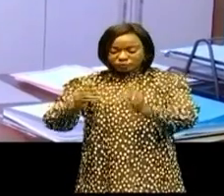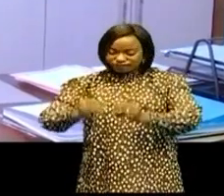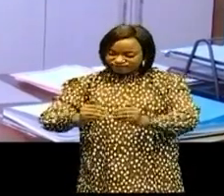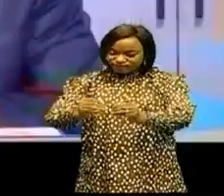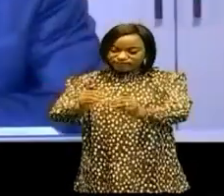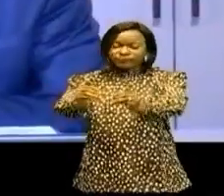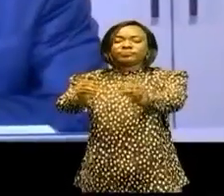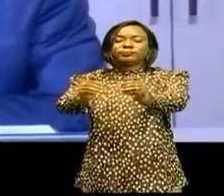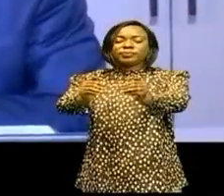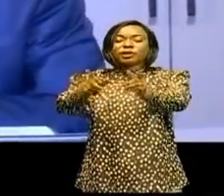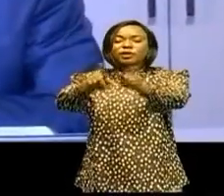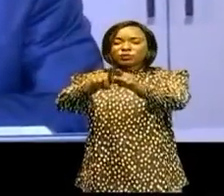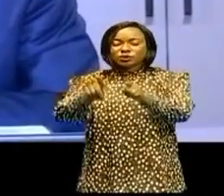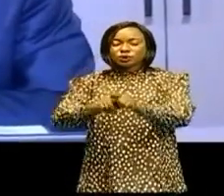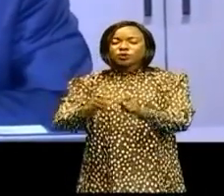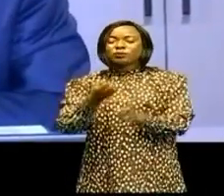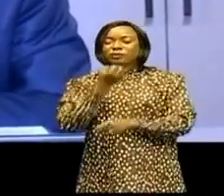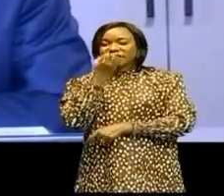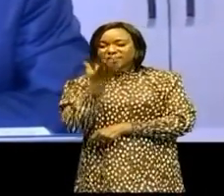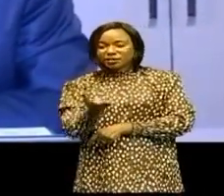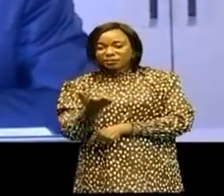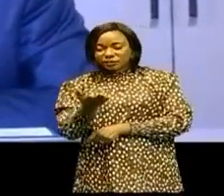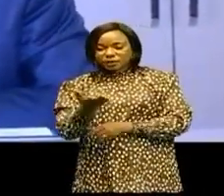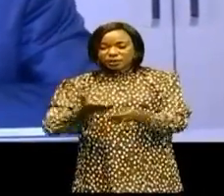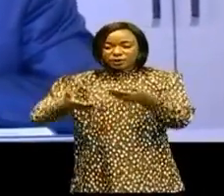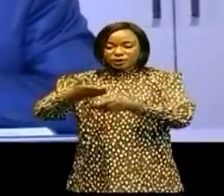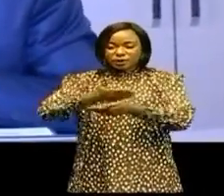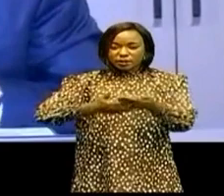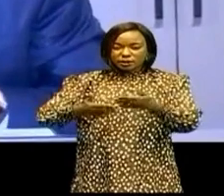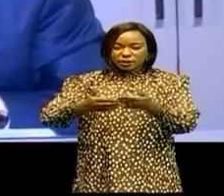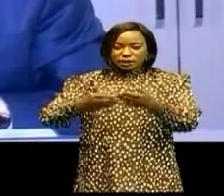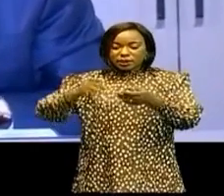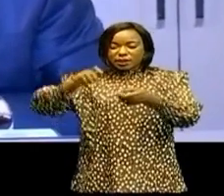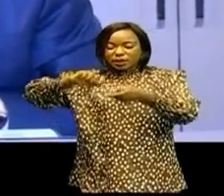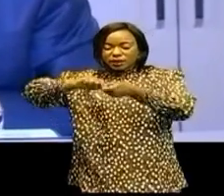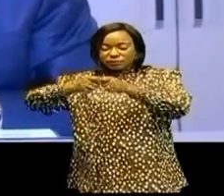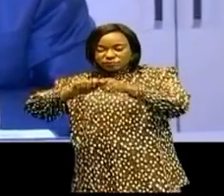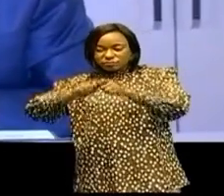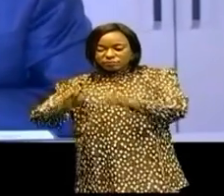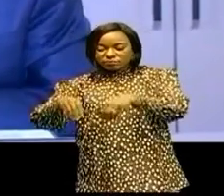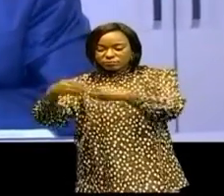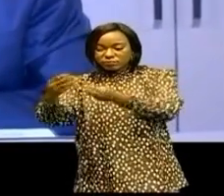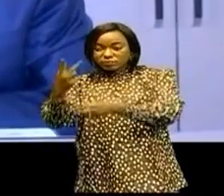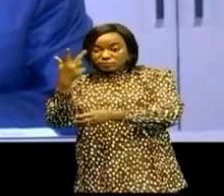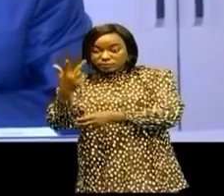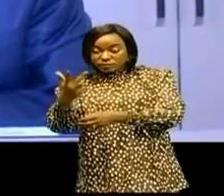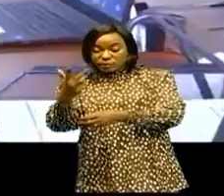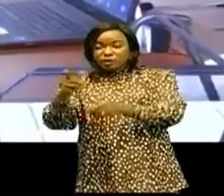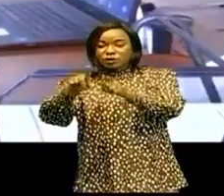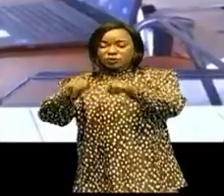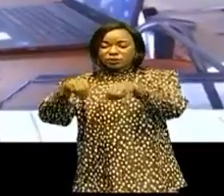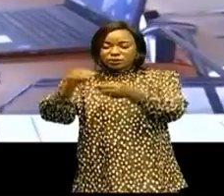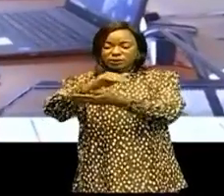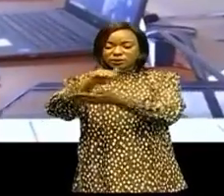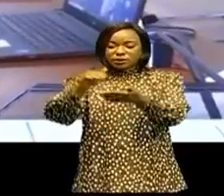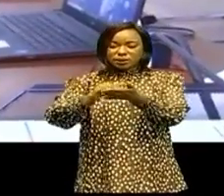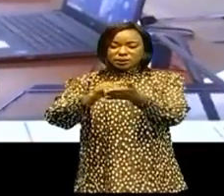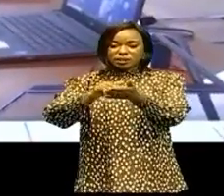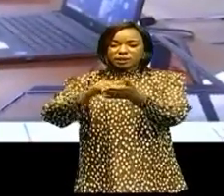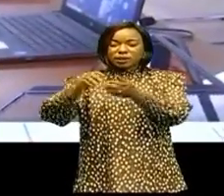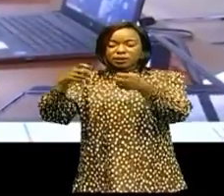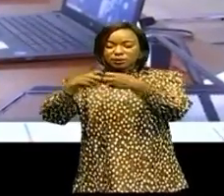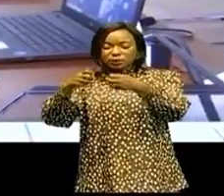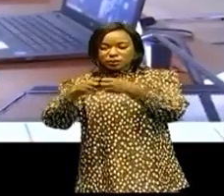d'implémentation. C'est le cas du reconditionnement de pièces de trois groupes de la centrale hydroélectrique de la Tchopo,